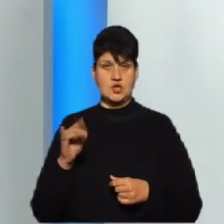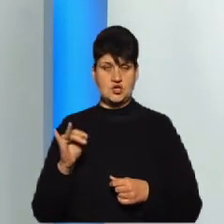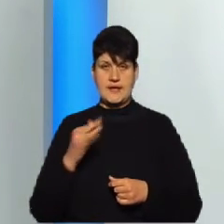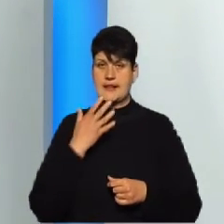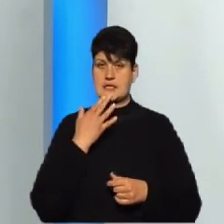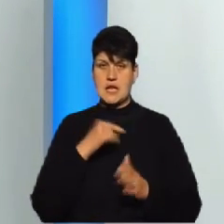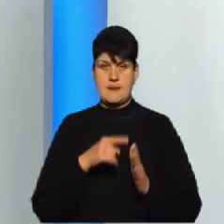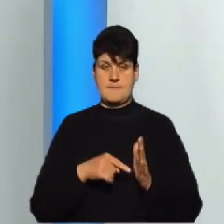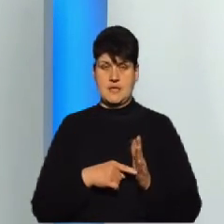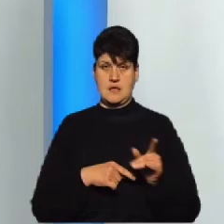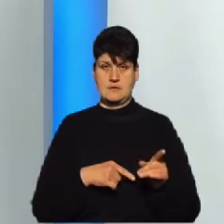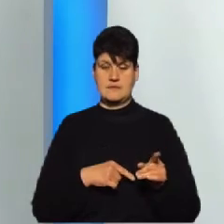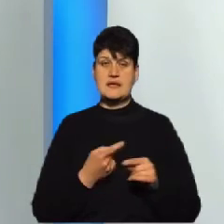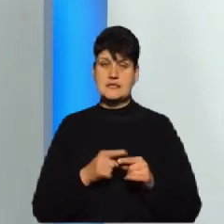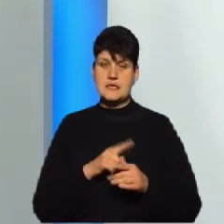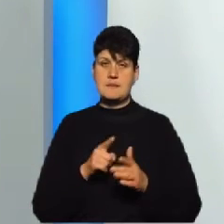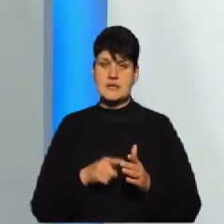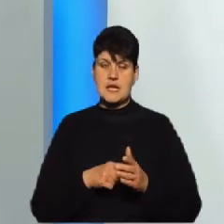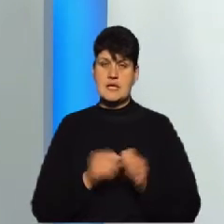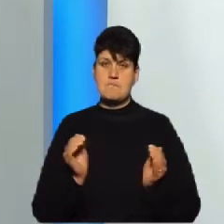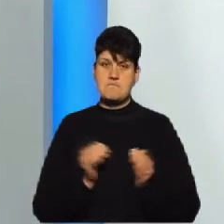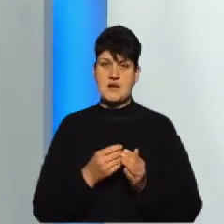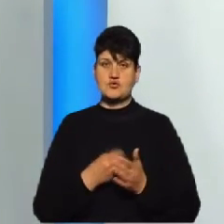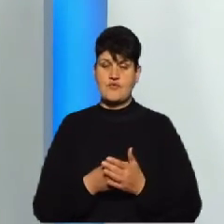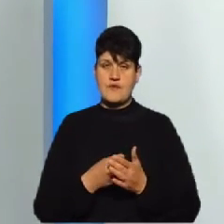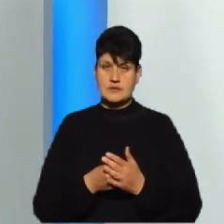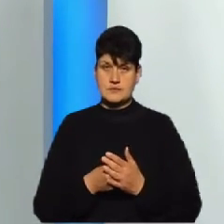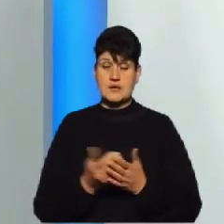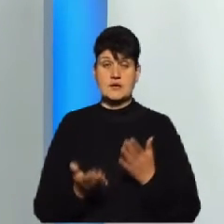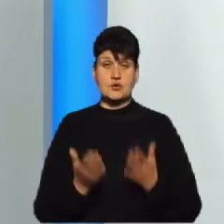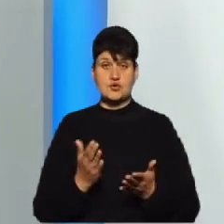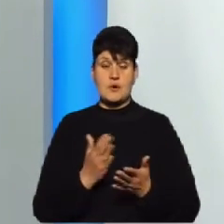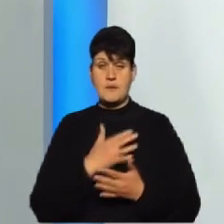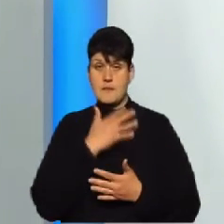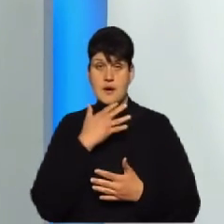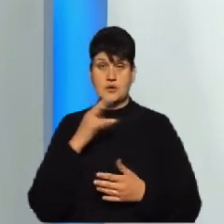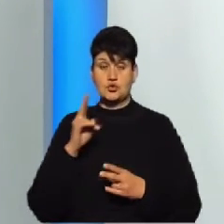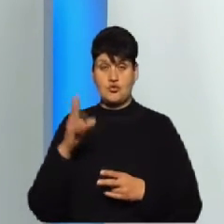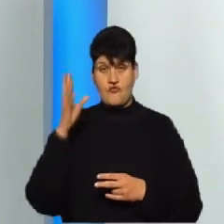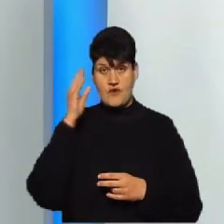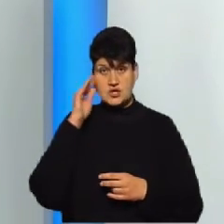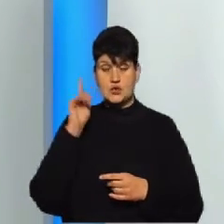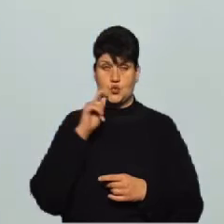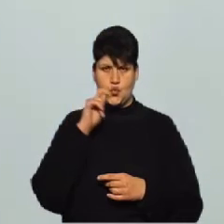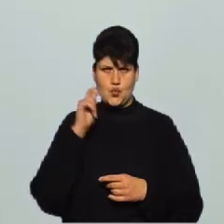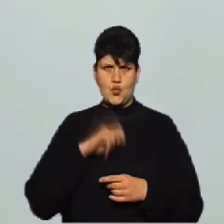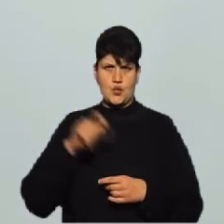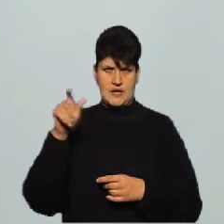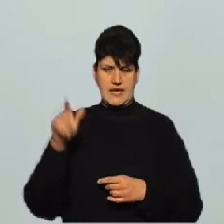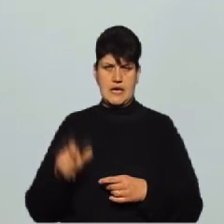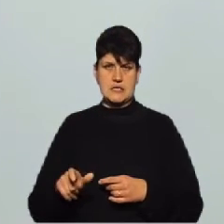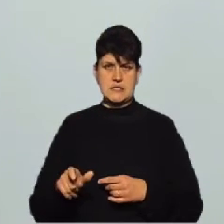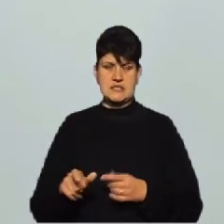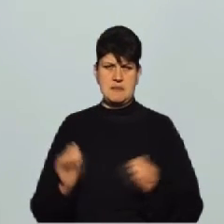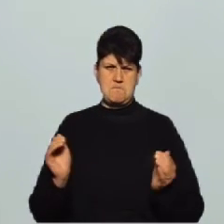питання меншовартості. Так? Якщо багато хто вважає себе, що українці – це таке меншовартісне щось,